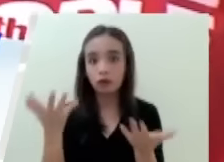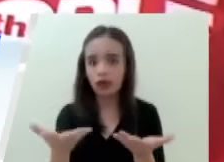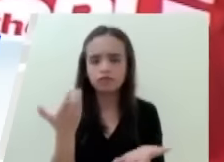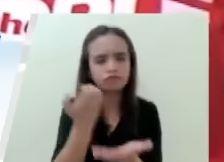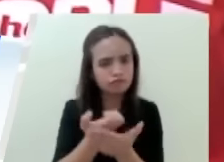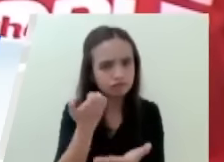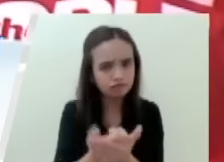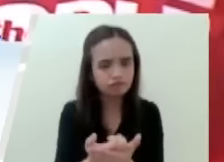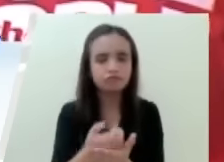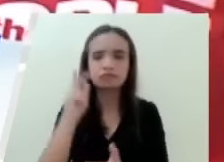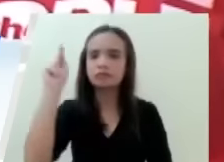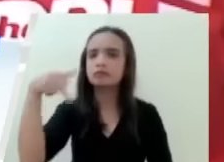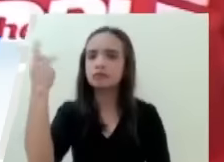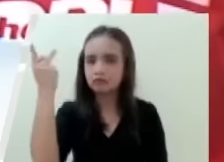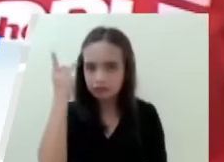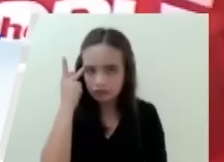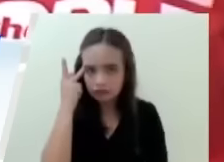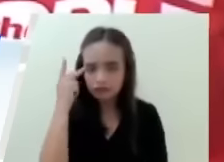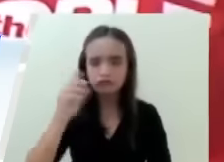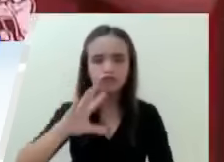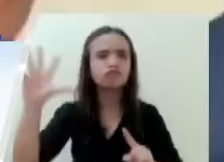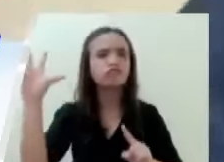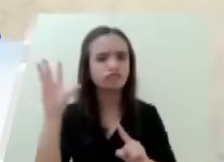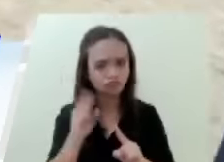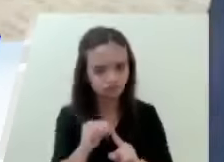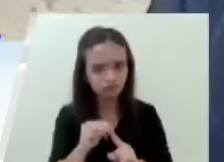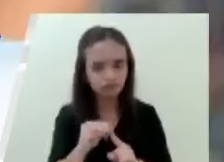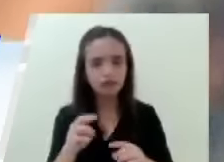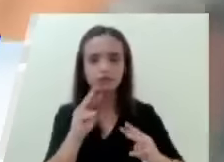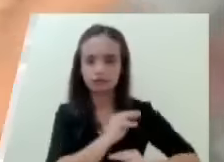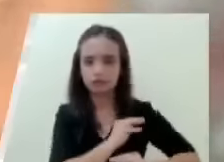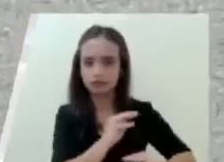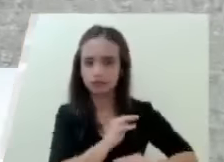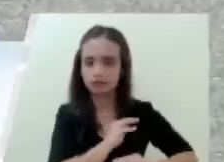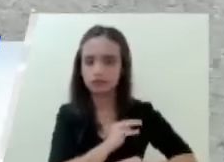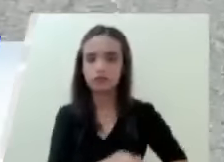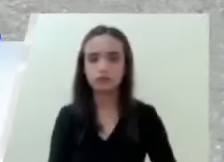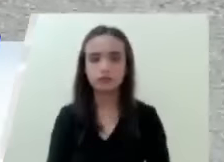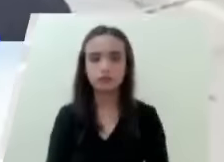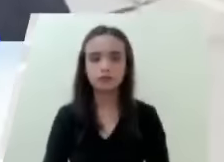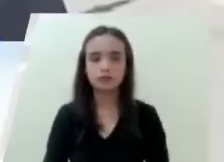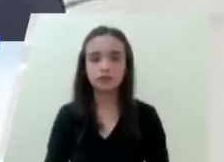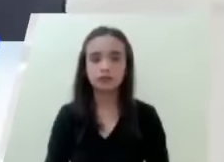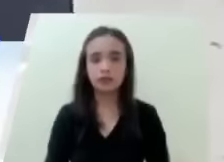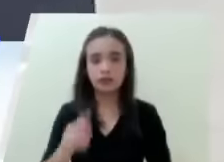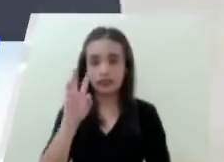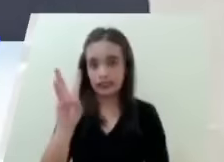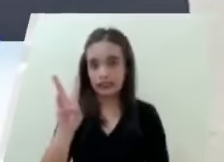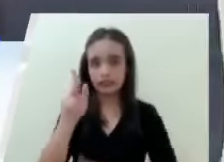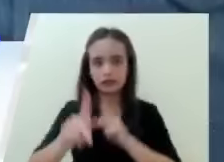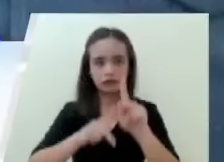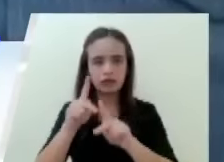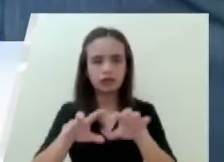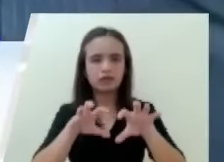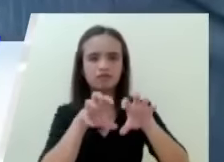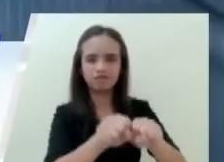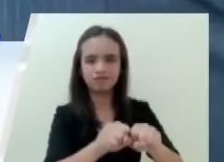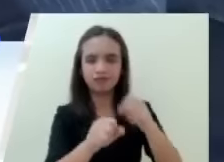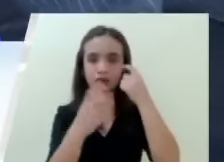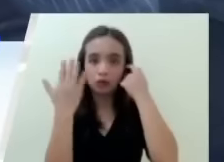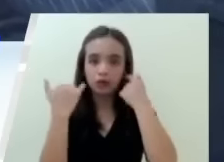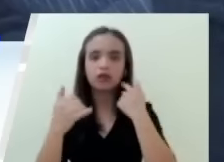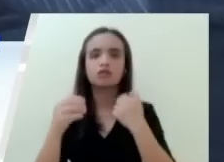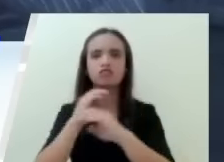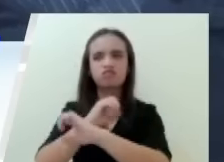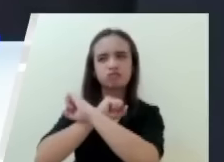pampolitika, kultura at militar. 6 ang arestado para sa disobedience to authority, resisting arrest, alarm and